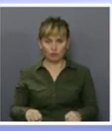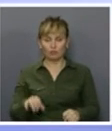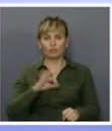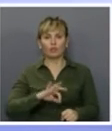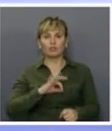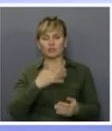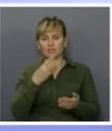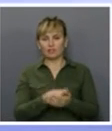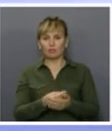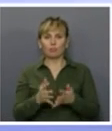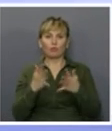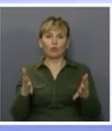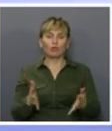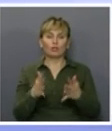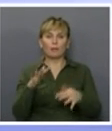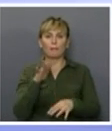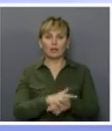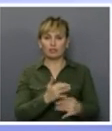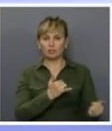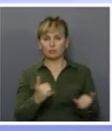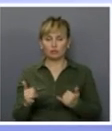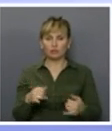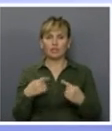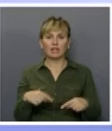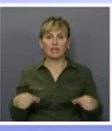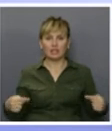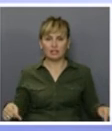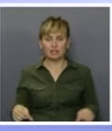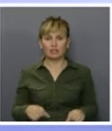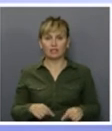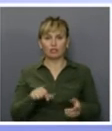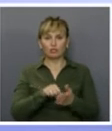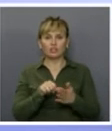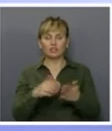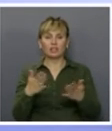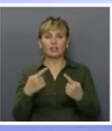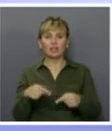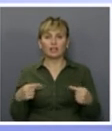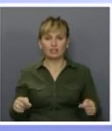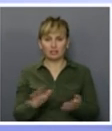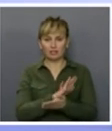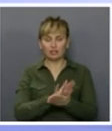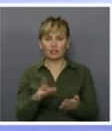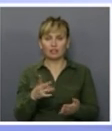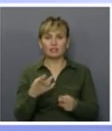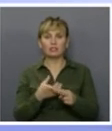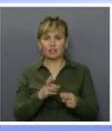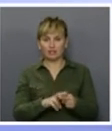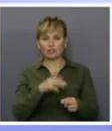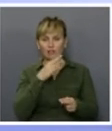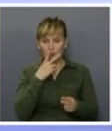пользоваться, скажем так, более широко банковскими услугами и так далее, и так далее. Он может участвовать в каких-то грантах. То есть нужно с этой точки